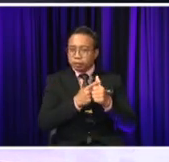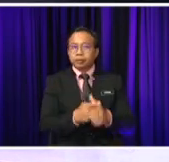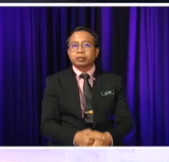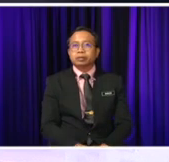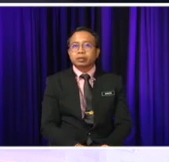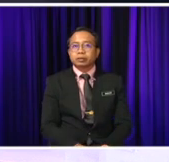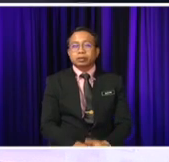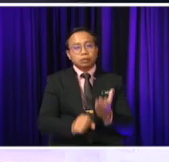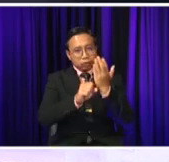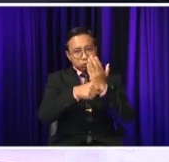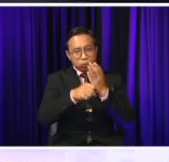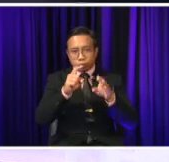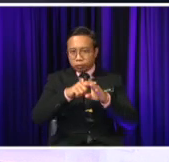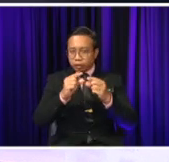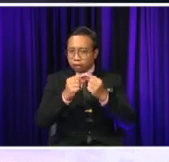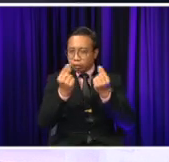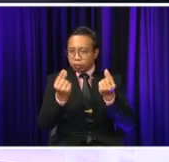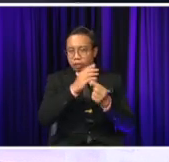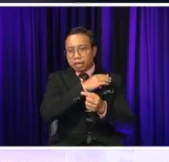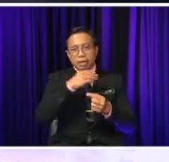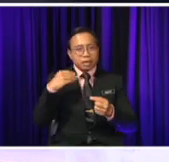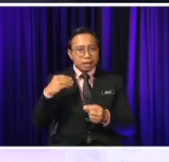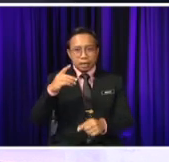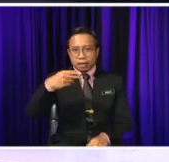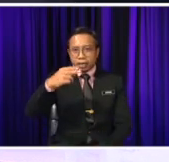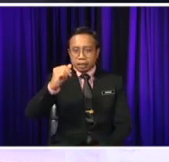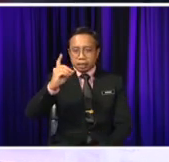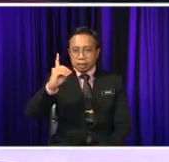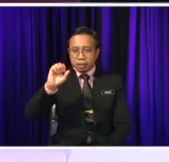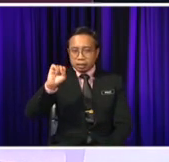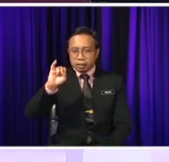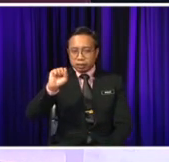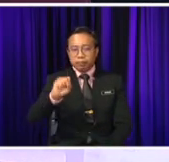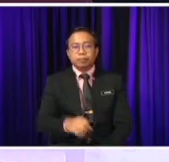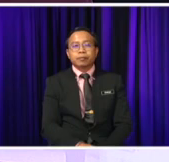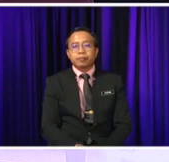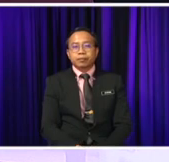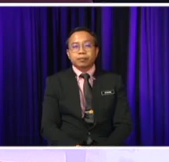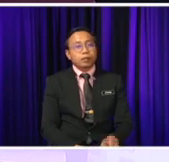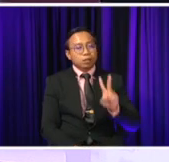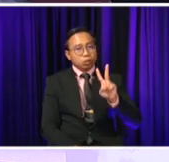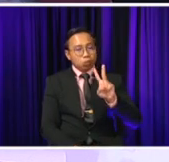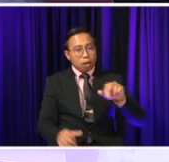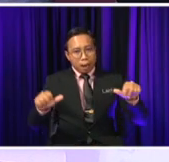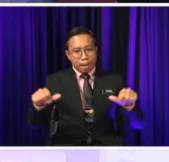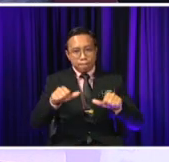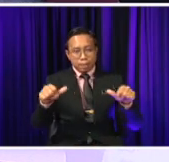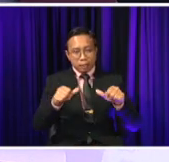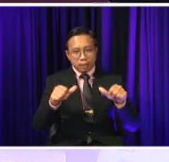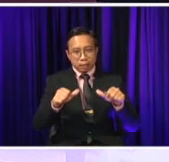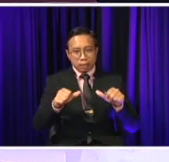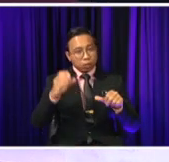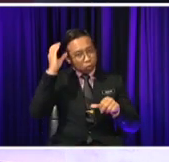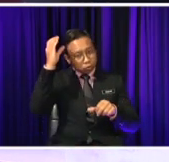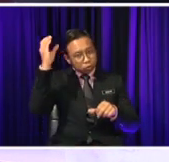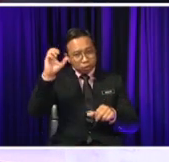bersumberkan Alquran dan juga hadis oke yang kedua yang kedua mengamalkan konsep Syuro ada